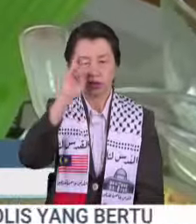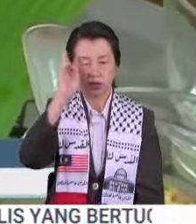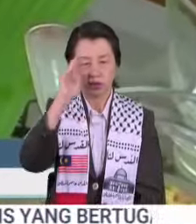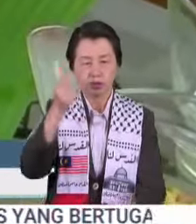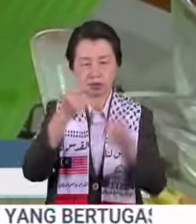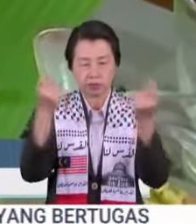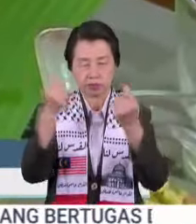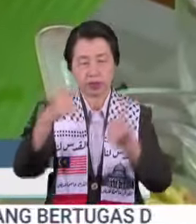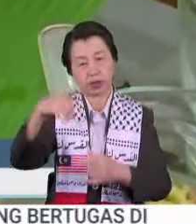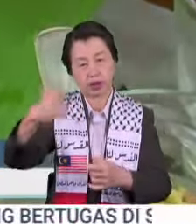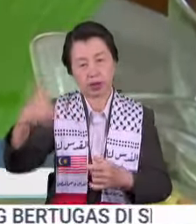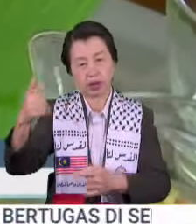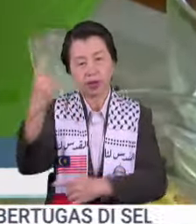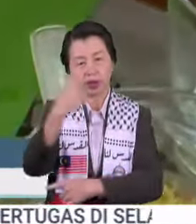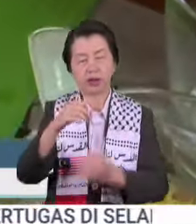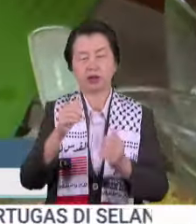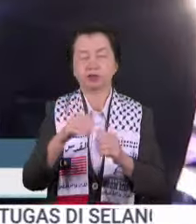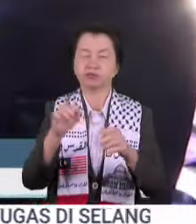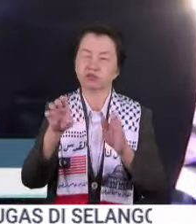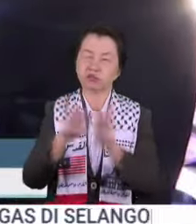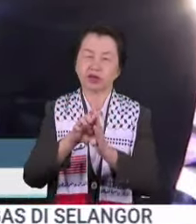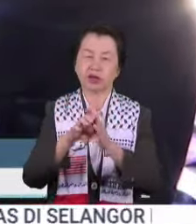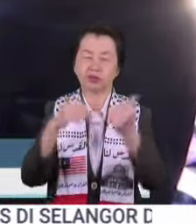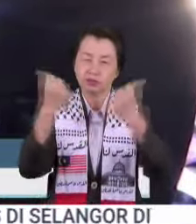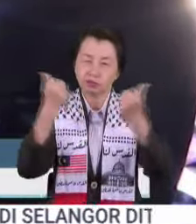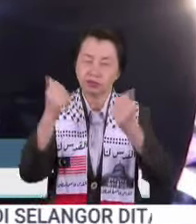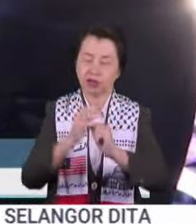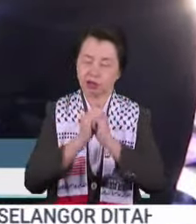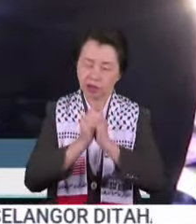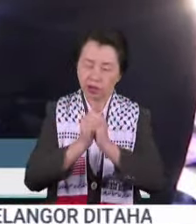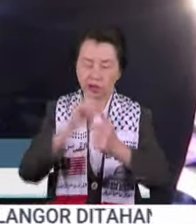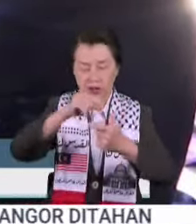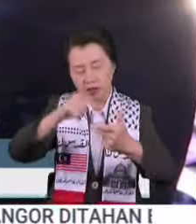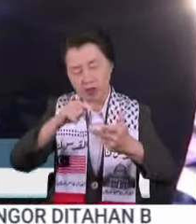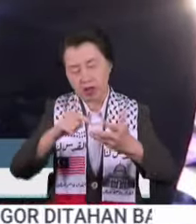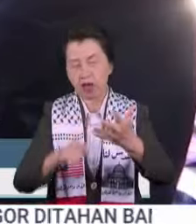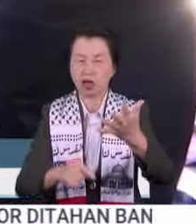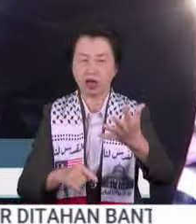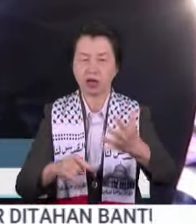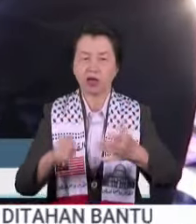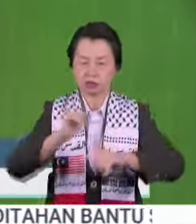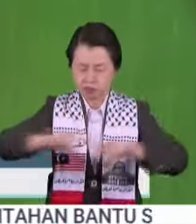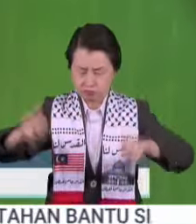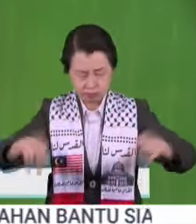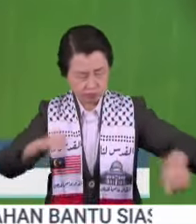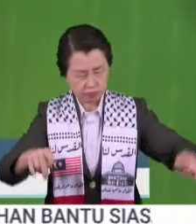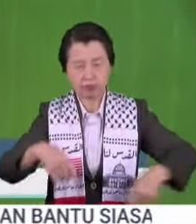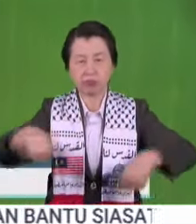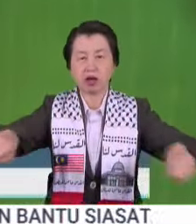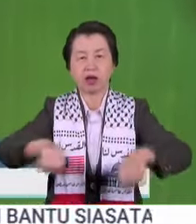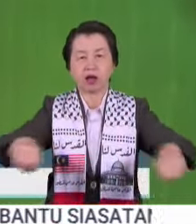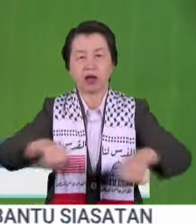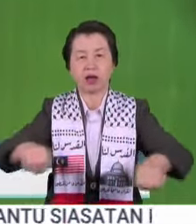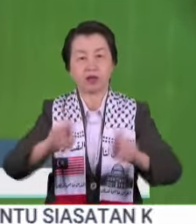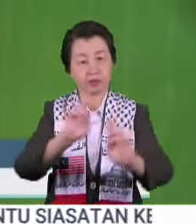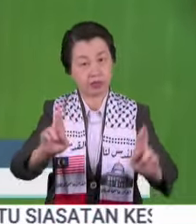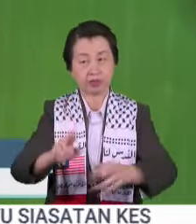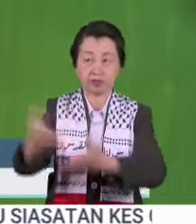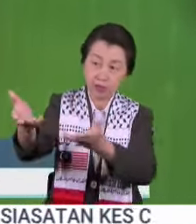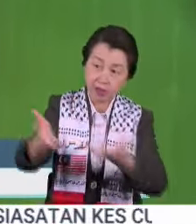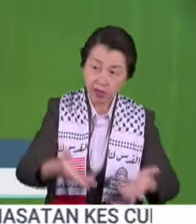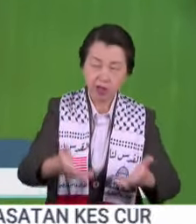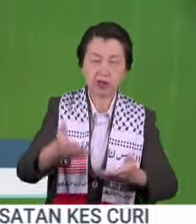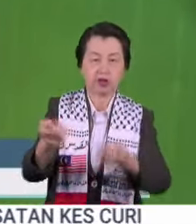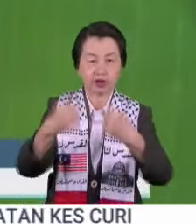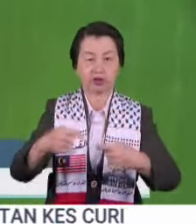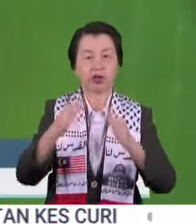perayaan-perayaan yang lain seperti hari aidilfitri tahun baharu Cina pelbagai masakan disediakan untuk meraikan tetamu-tetamu